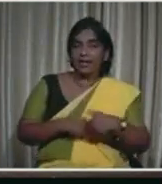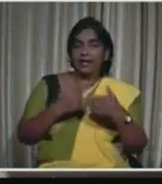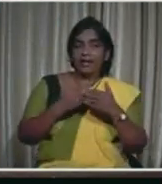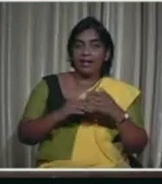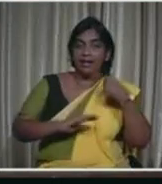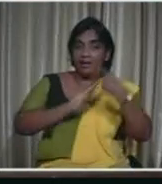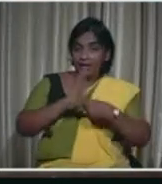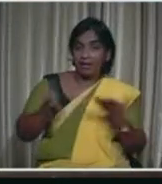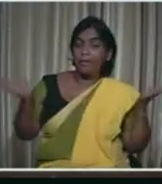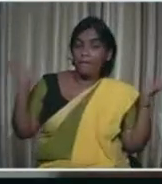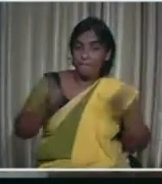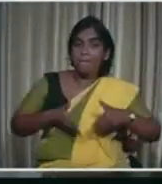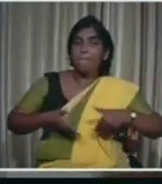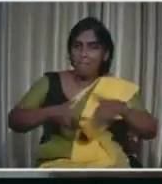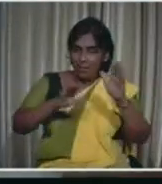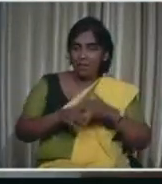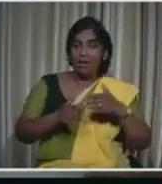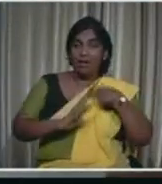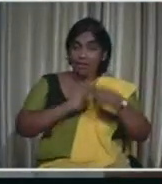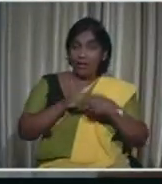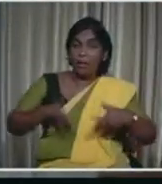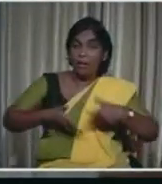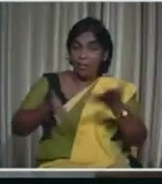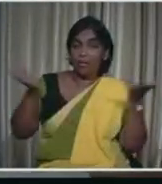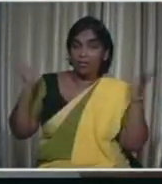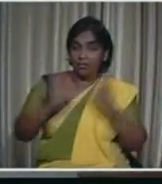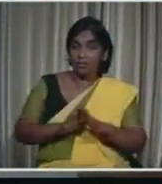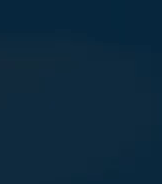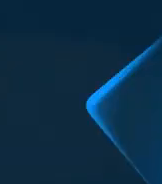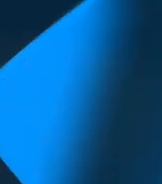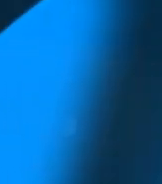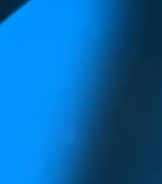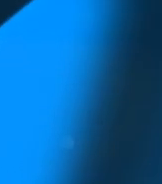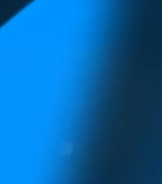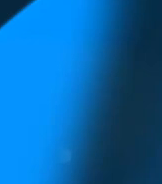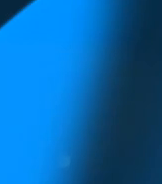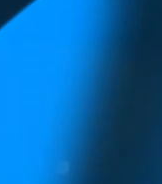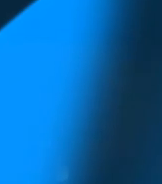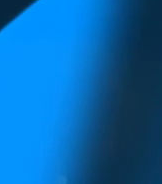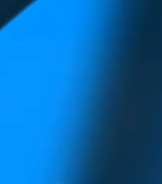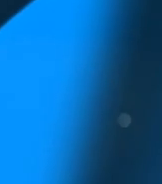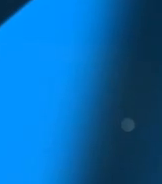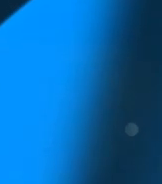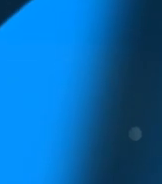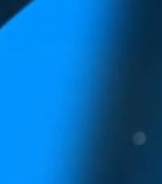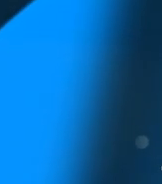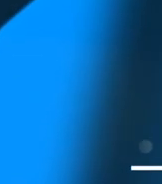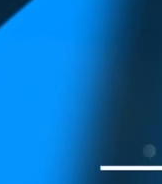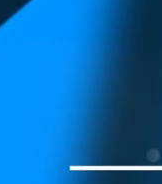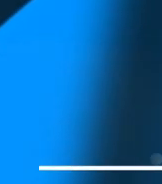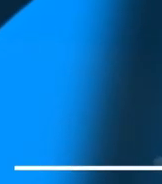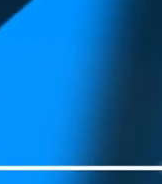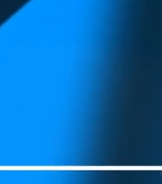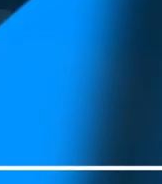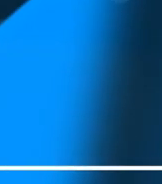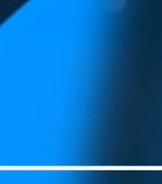ratama ewit parata kiyala ratama ewilla parata garu mulusuna obana mantithumeeni Dinapata alut video saha pravruti naramimata